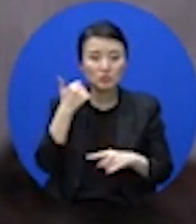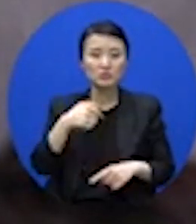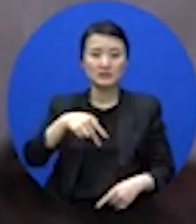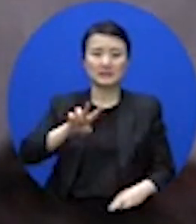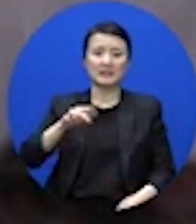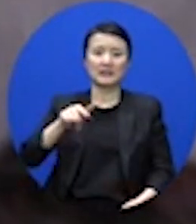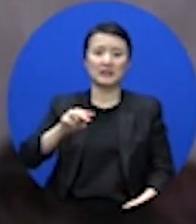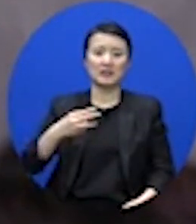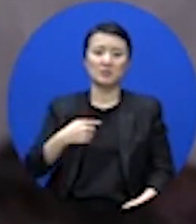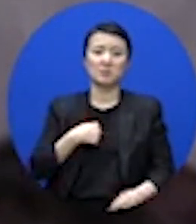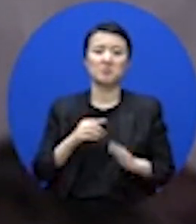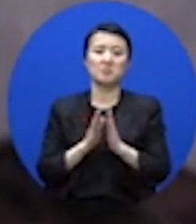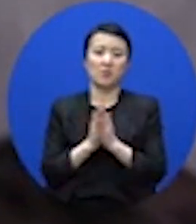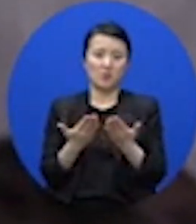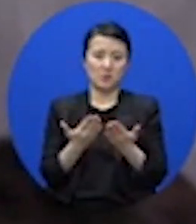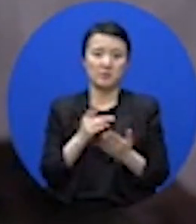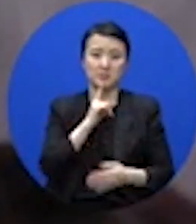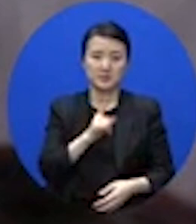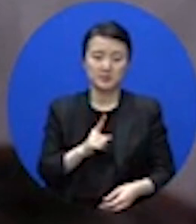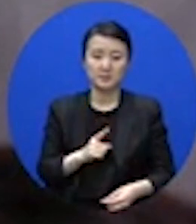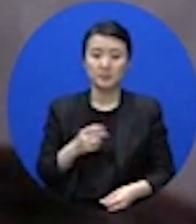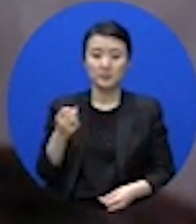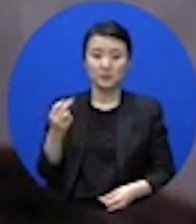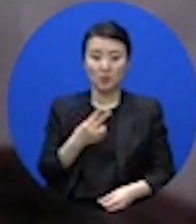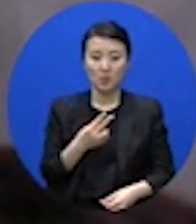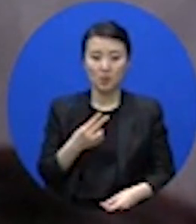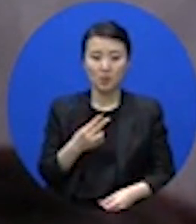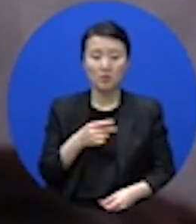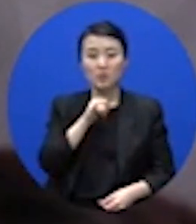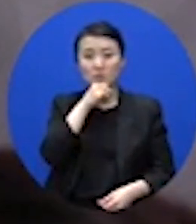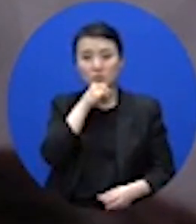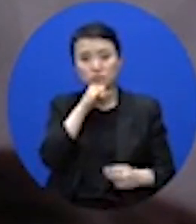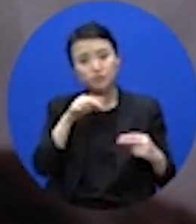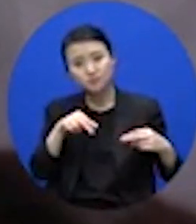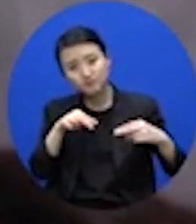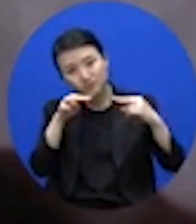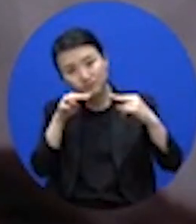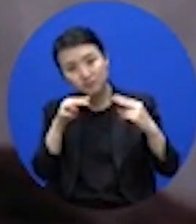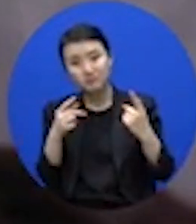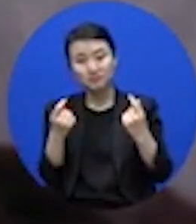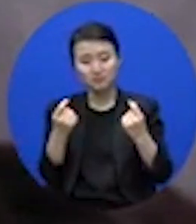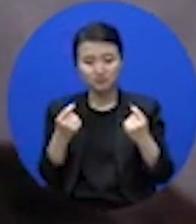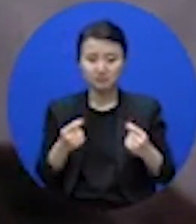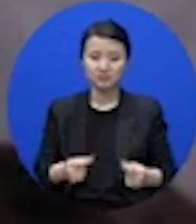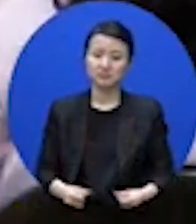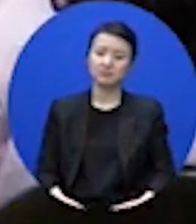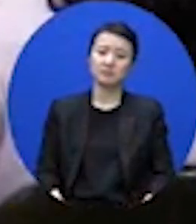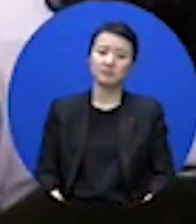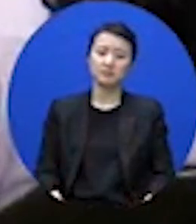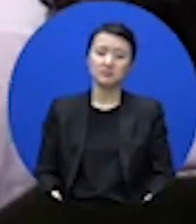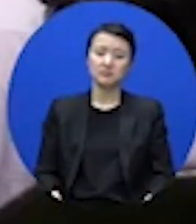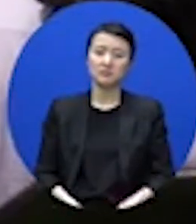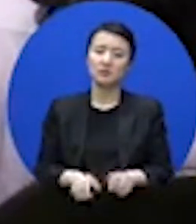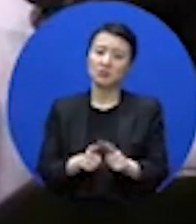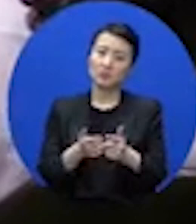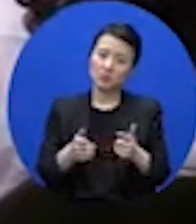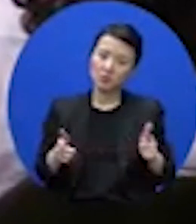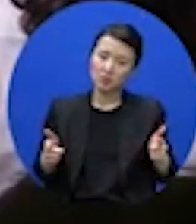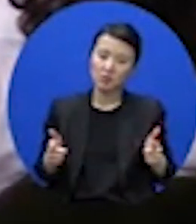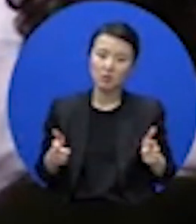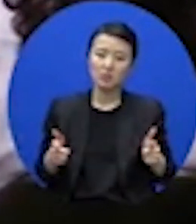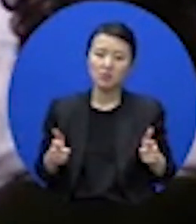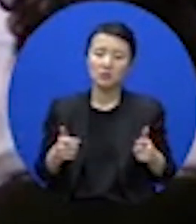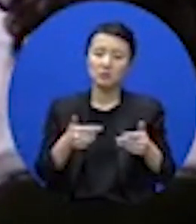의미해요. 그리고 염소랑 이렇게 직면하고 마주보고 있죠. 대화하듯이, 그쵸? 그 다음에 뭐 여러 가지